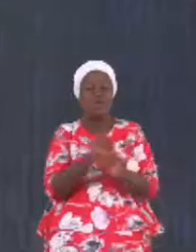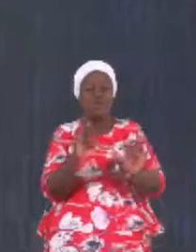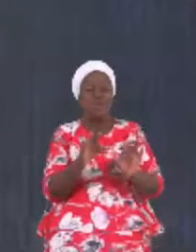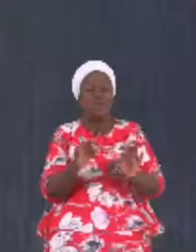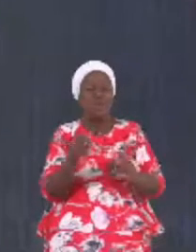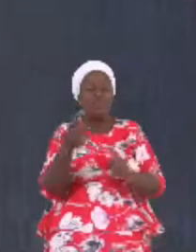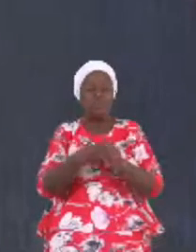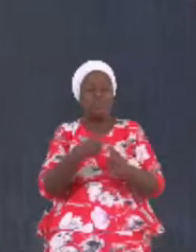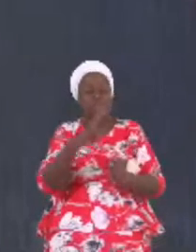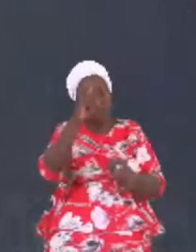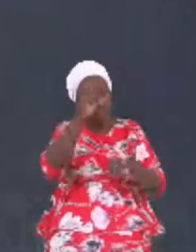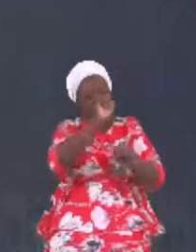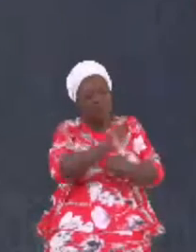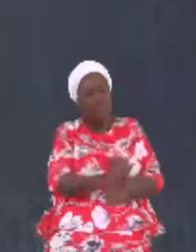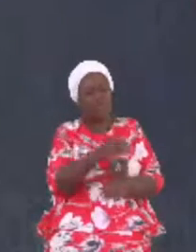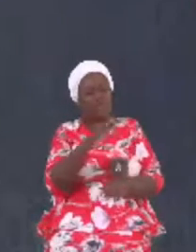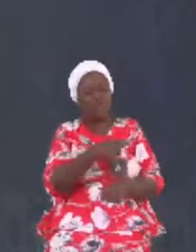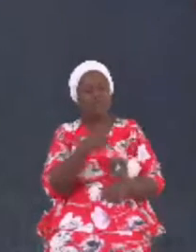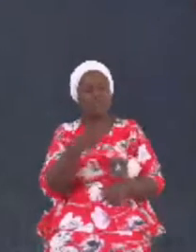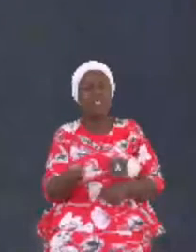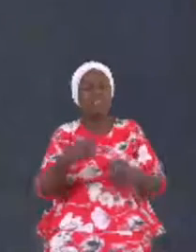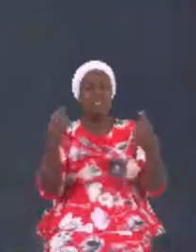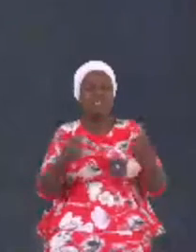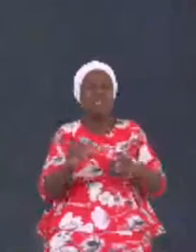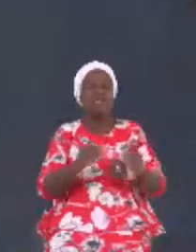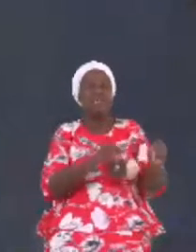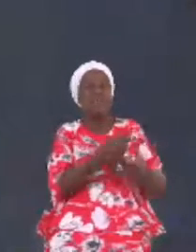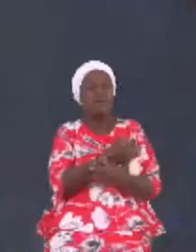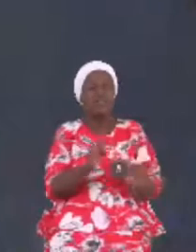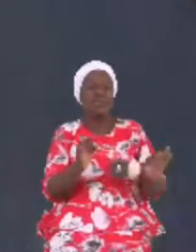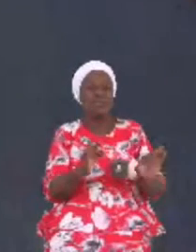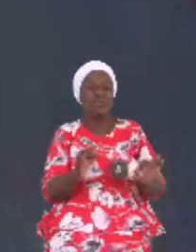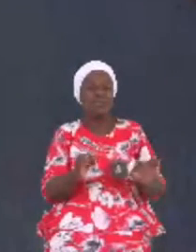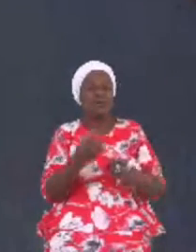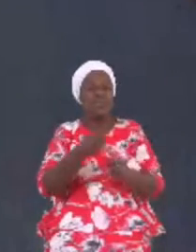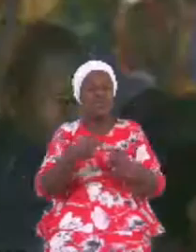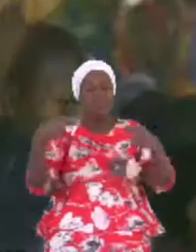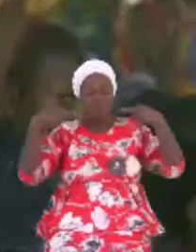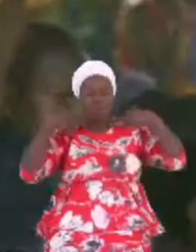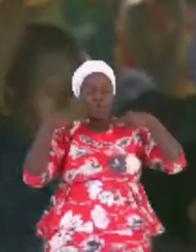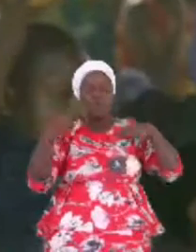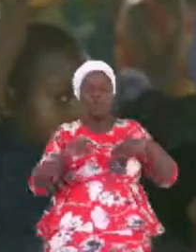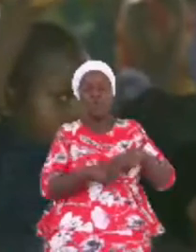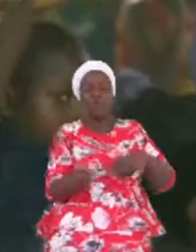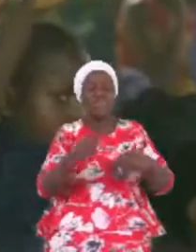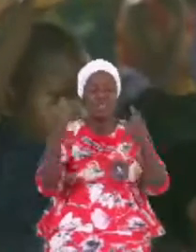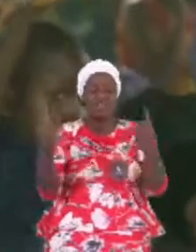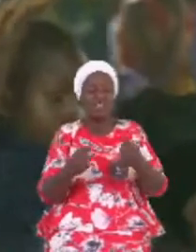péchés. Affranchis-les des jougs de leurs péchés. Affranchis-les